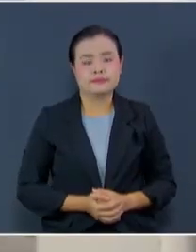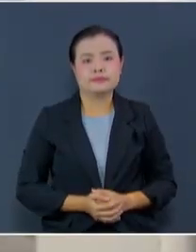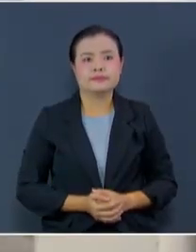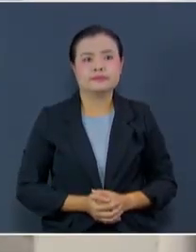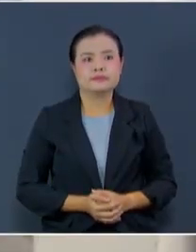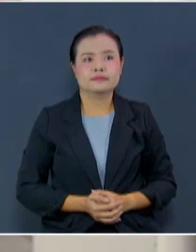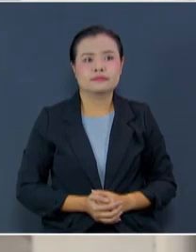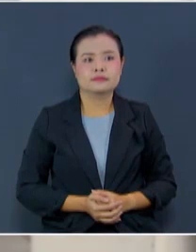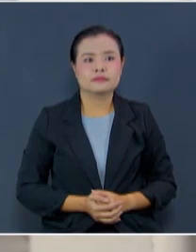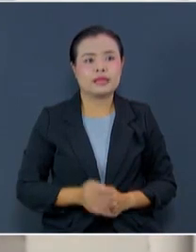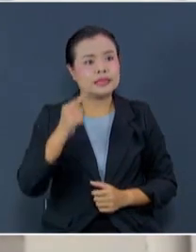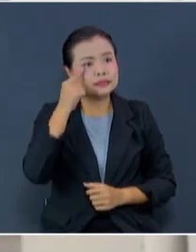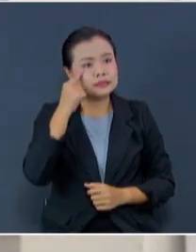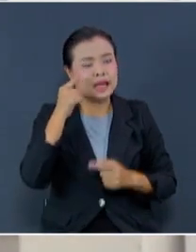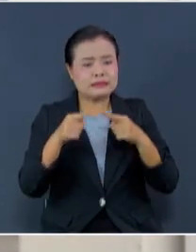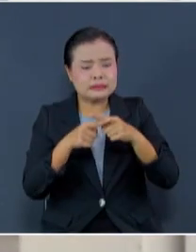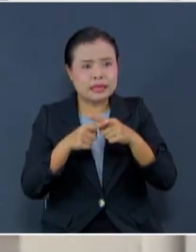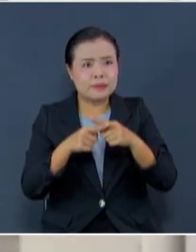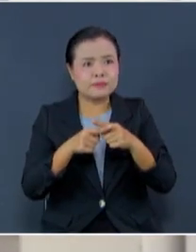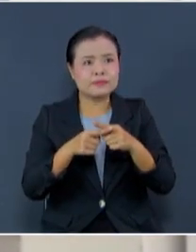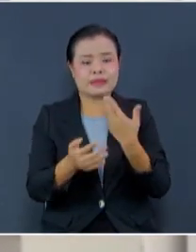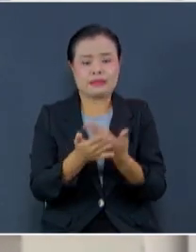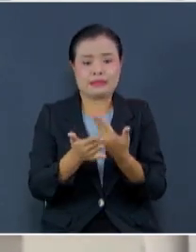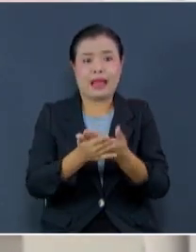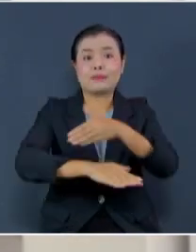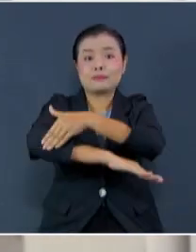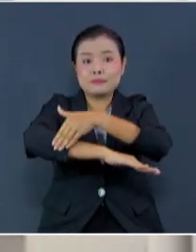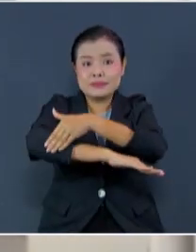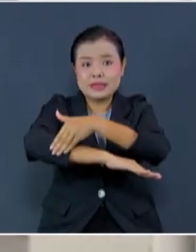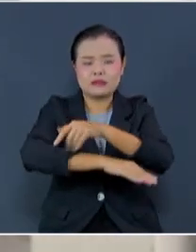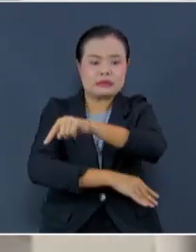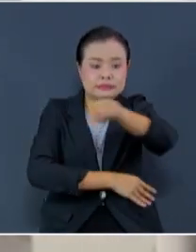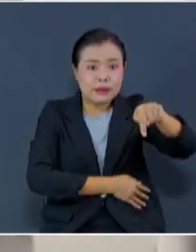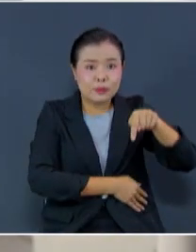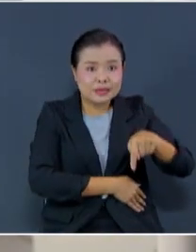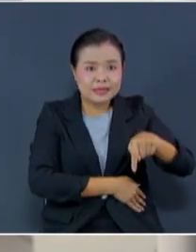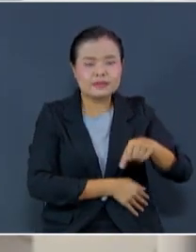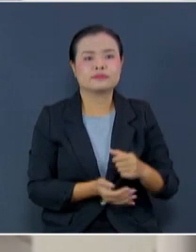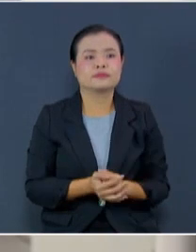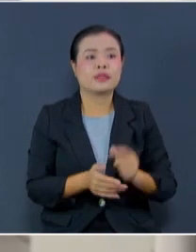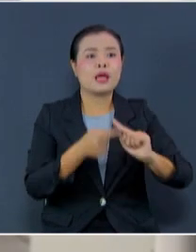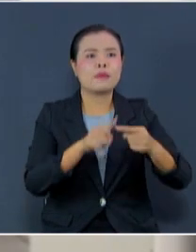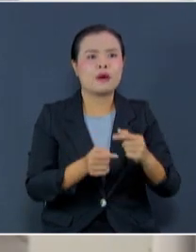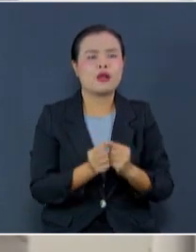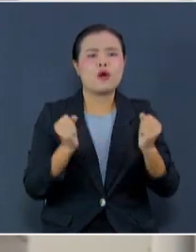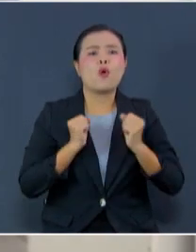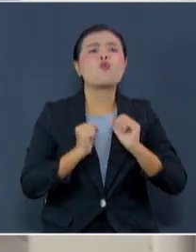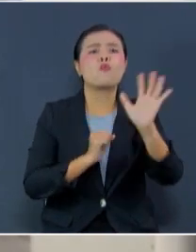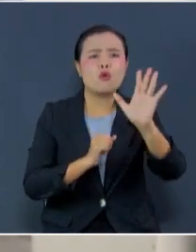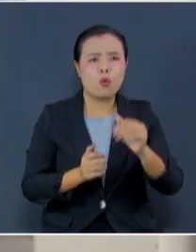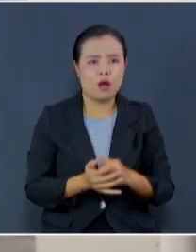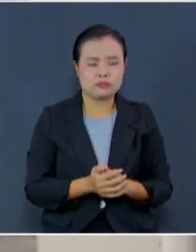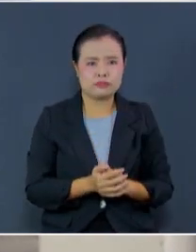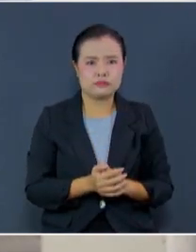ก็เจ็บตาก็เดินไปหาแคชเชียร์อีกพอเดินไปหาแคชเชียร์ก็จะเดินมาตรงนี้เพื่อนเขาก็เลยบอกว่าไม่ต้องกลัวหรอกอย่